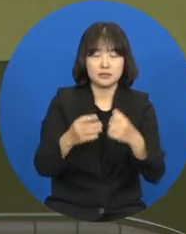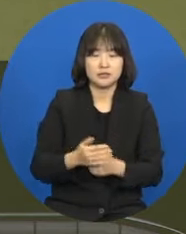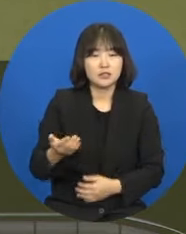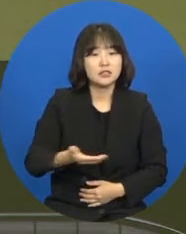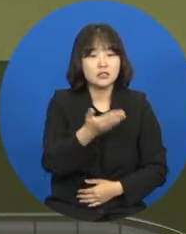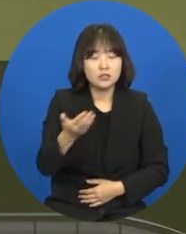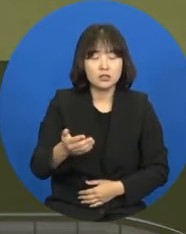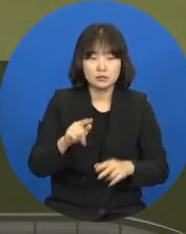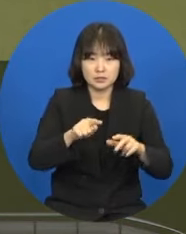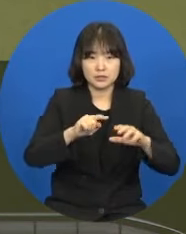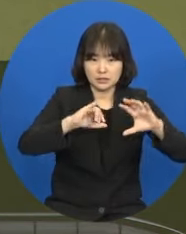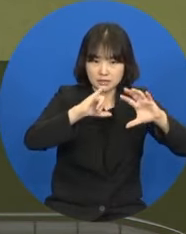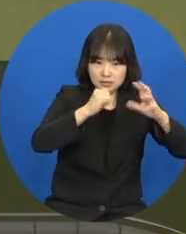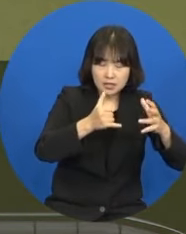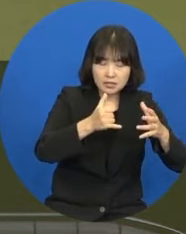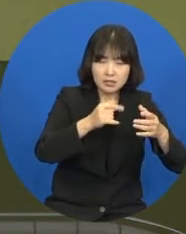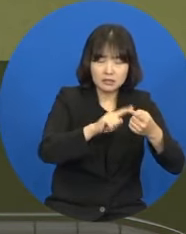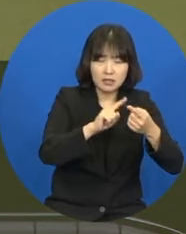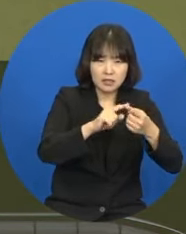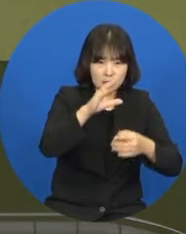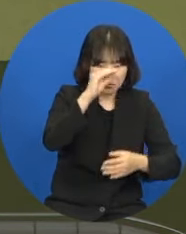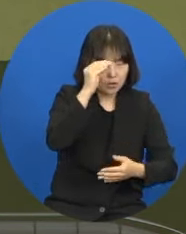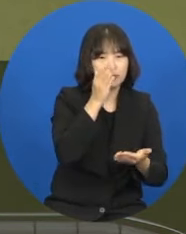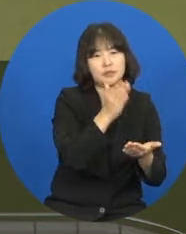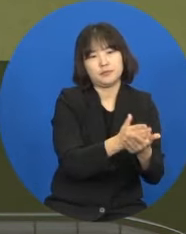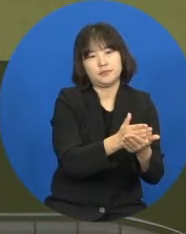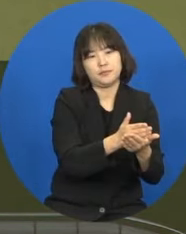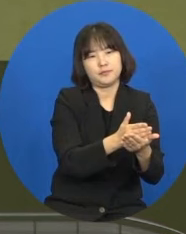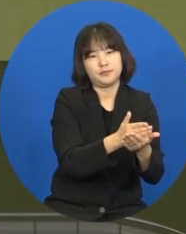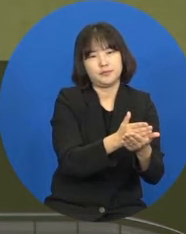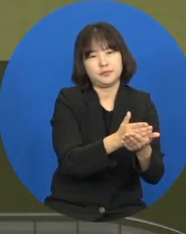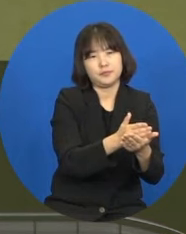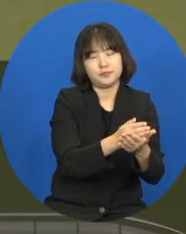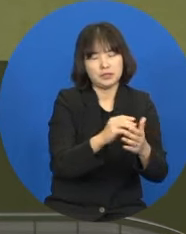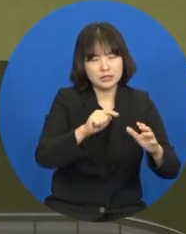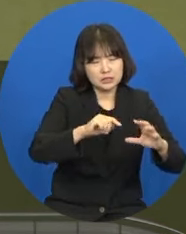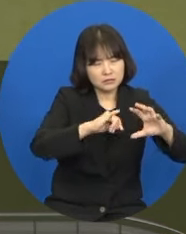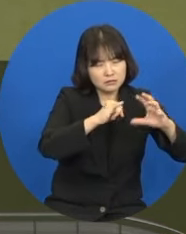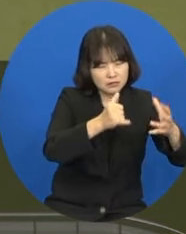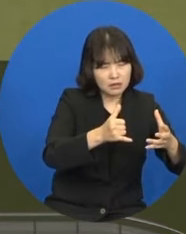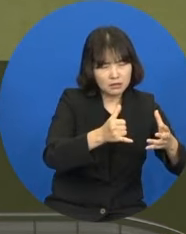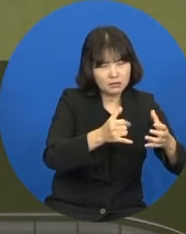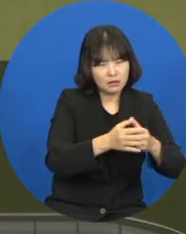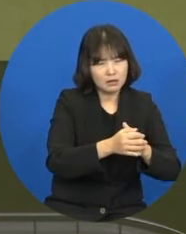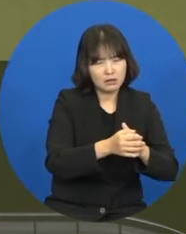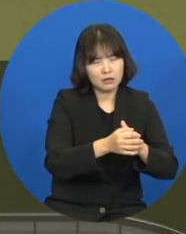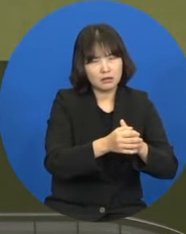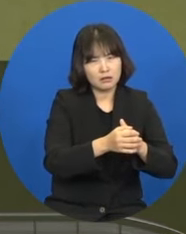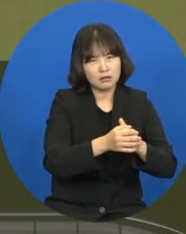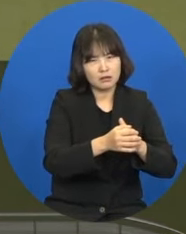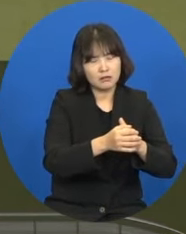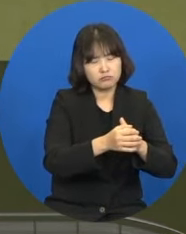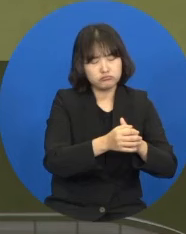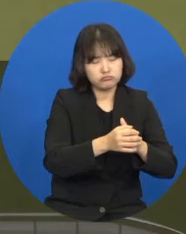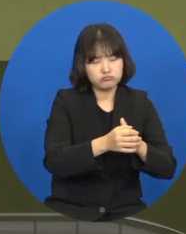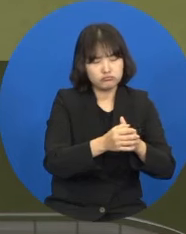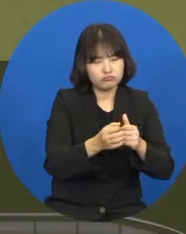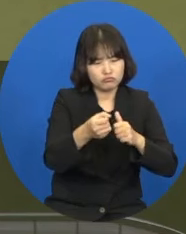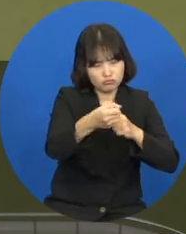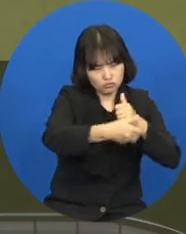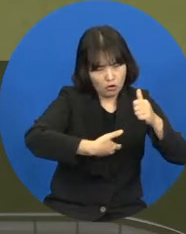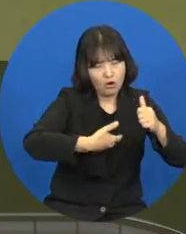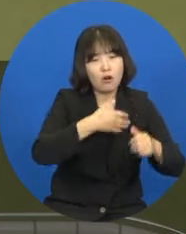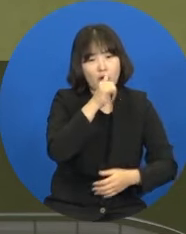여러분은이 시대의 풍을 받지 말라는 거예요이 시대에 우리가 너무나 큰 영향을 받을 수 있는 겁니다 세상 속에서 살기